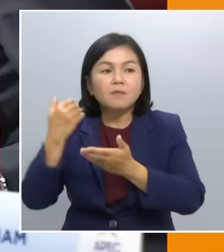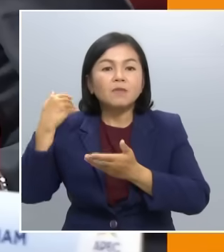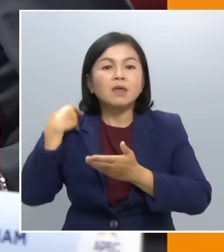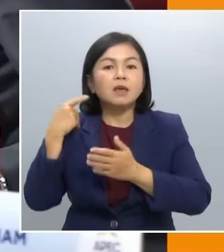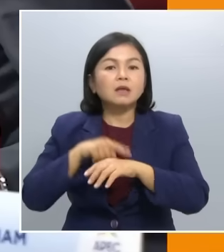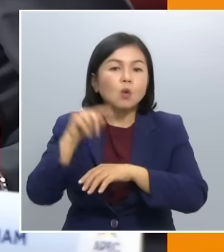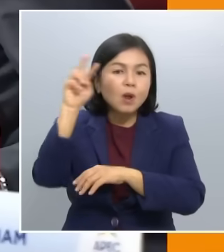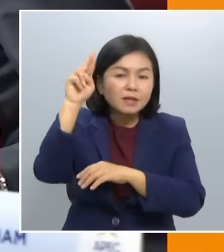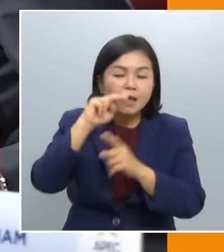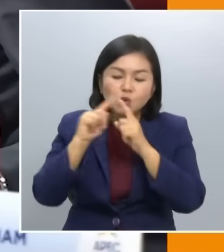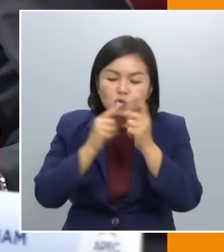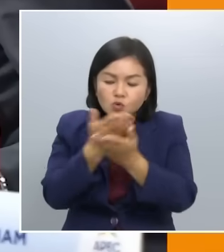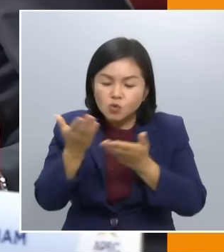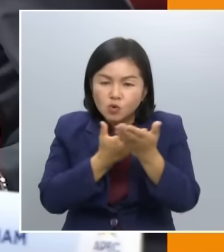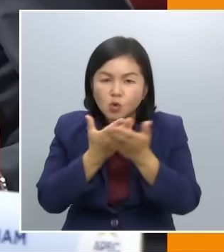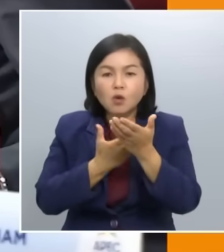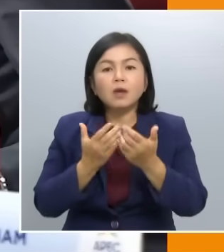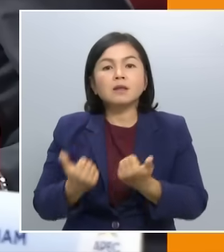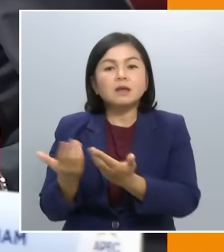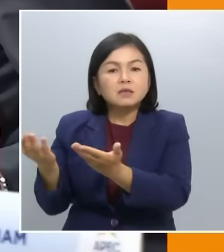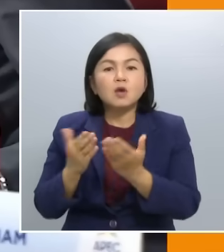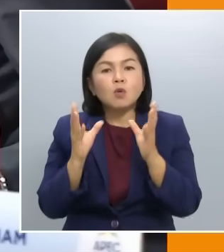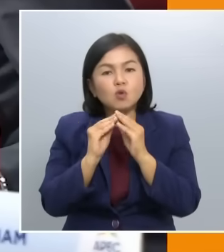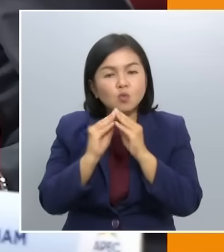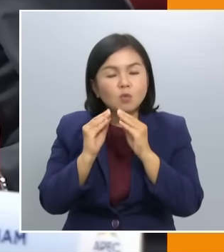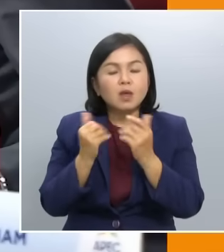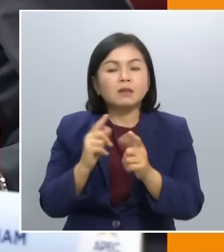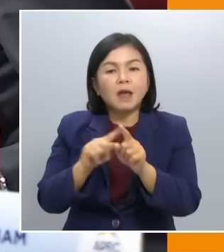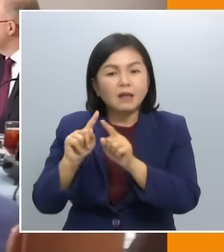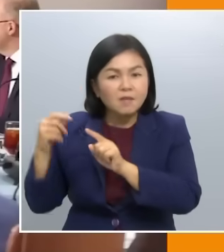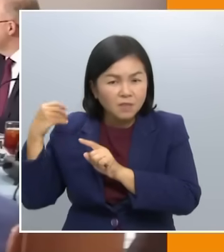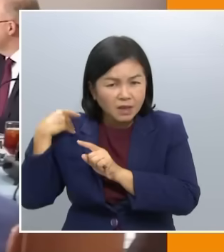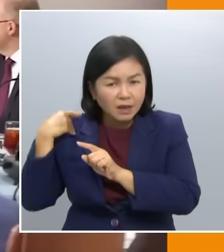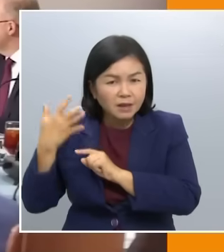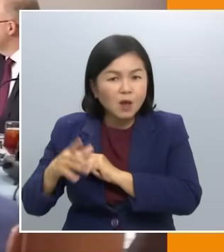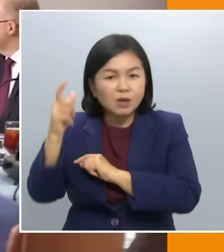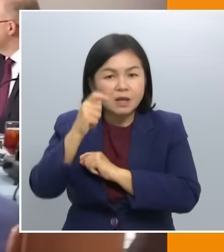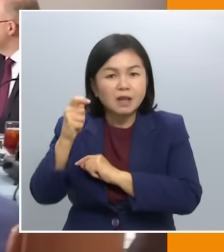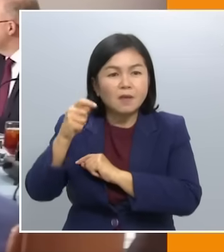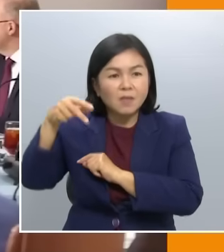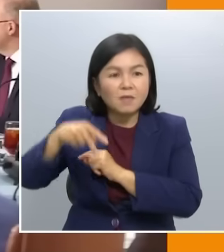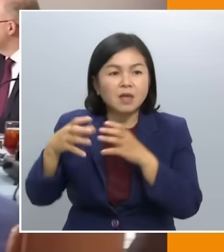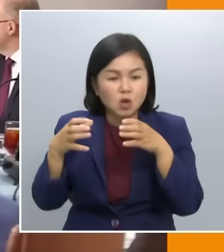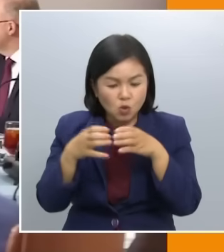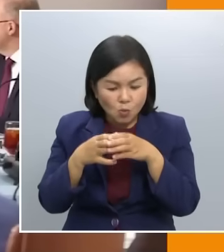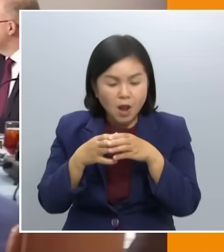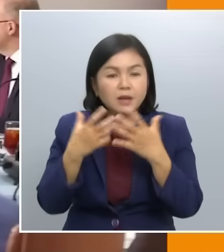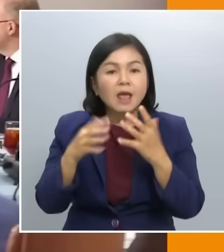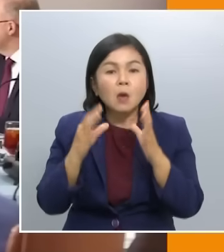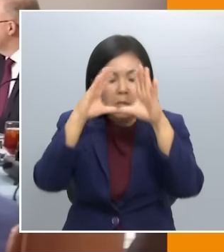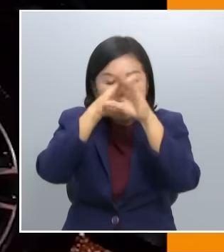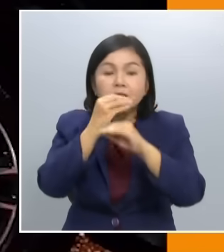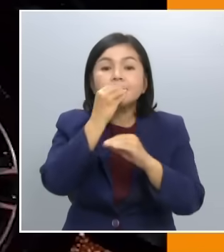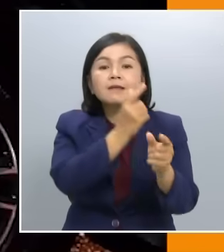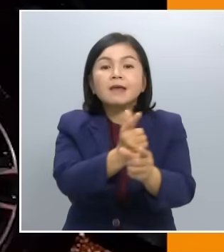ขตเศรษฐกิจเอเปกและแขกพิเศษของประธานเอเปกนอกเหนือจากนั้นช่วงค่ำก็เข้าร่วมงานเลี้ยงอาหารค่ำผู้นำเ